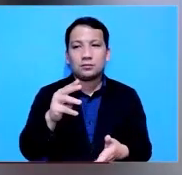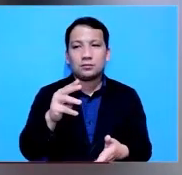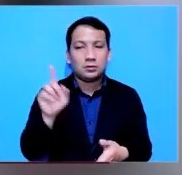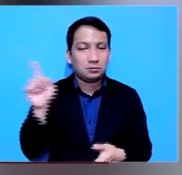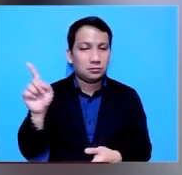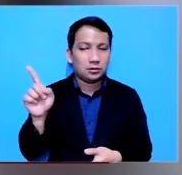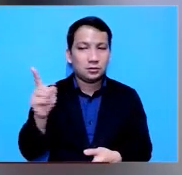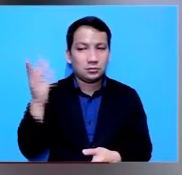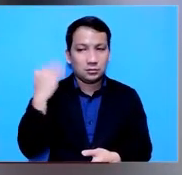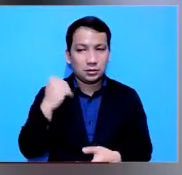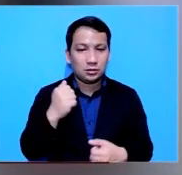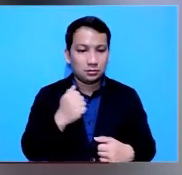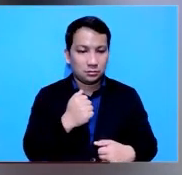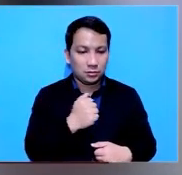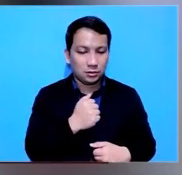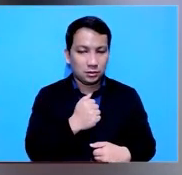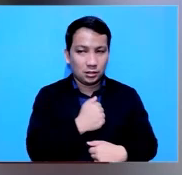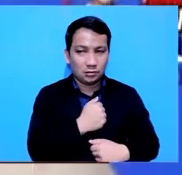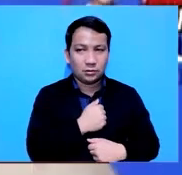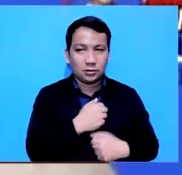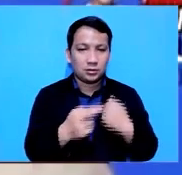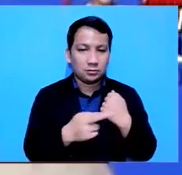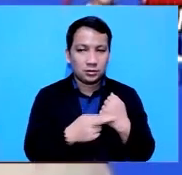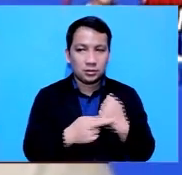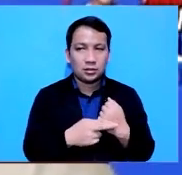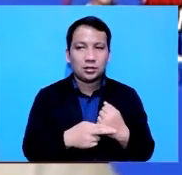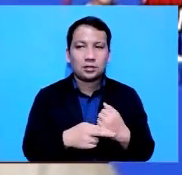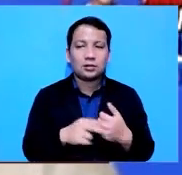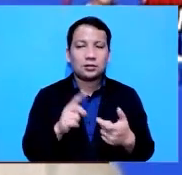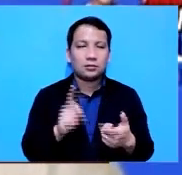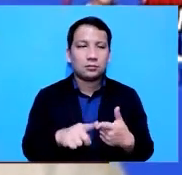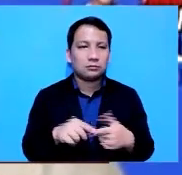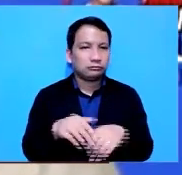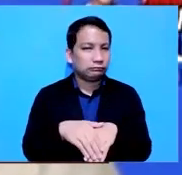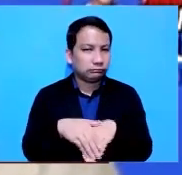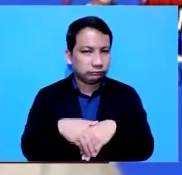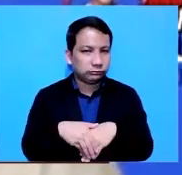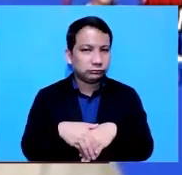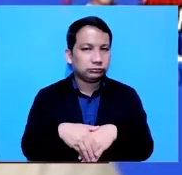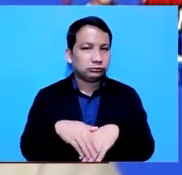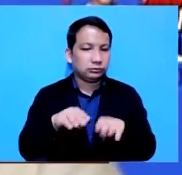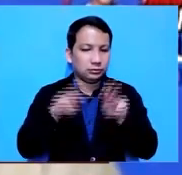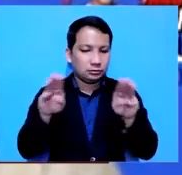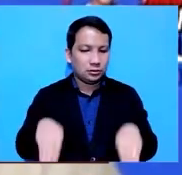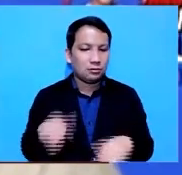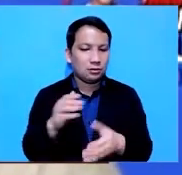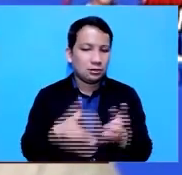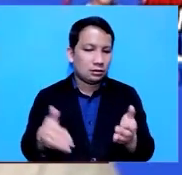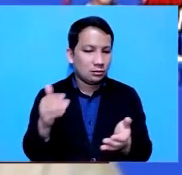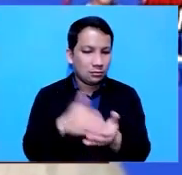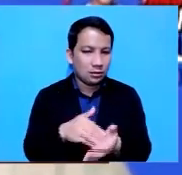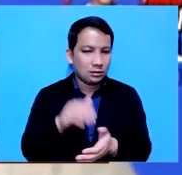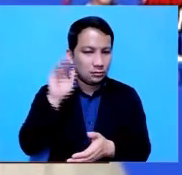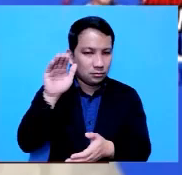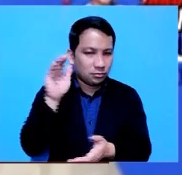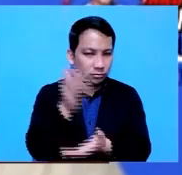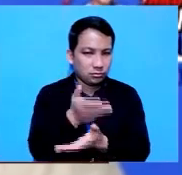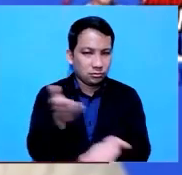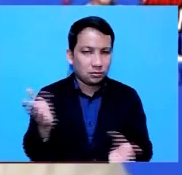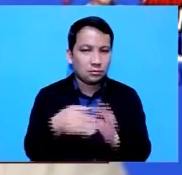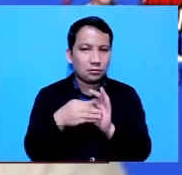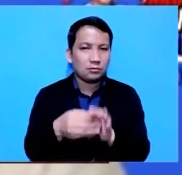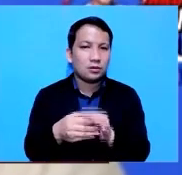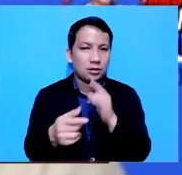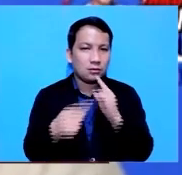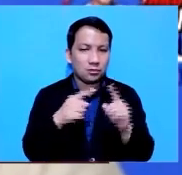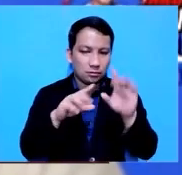dating Army Reservist. Samantala, habang tahimik ang palasyo sa paulit-ulit na panawagan ni Teves na makausap sana